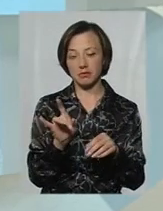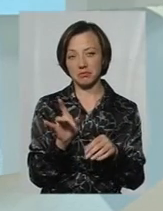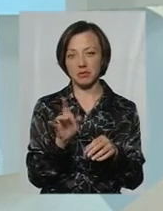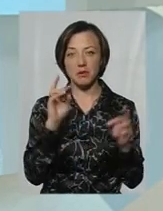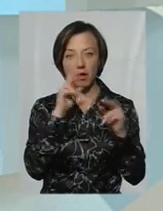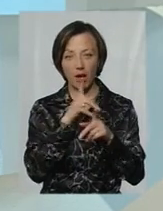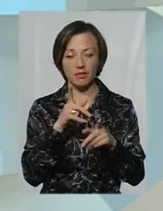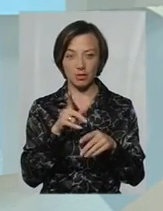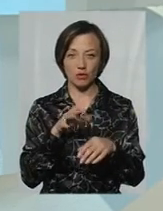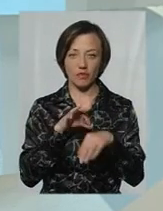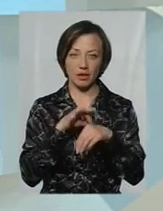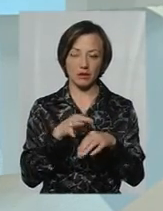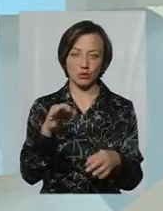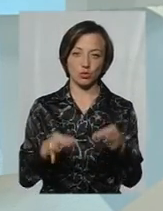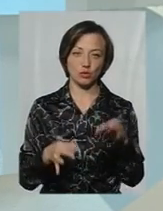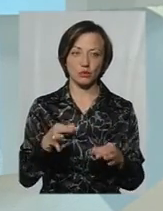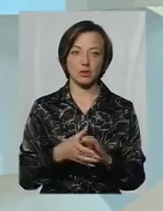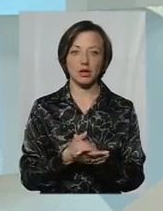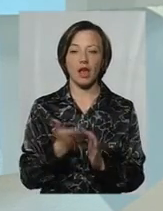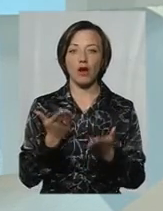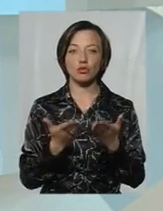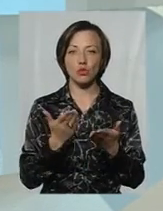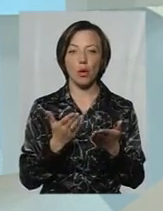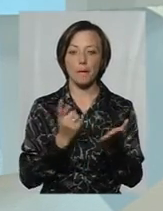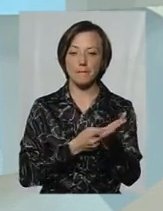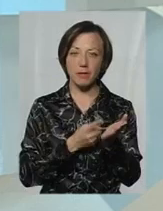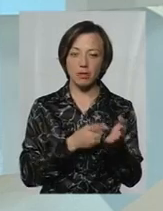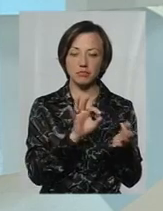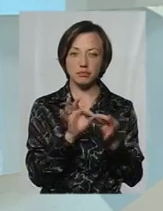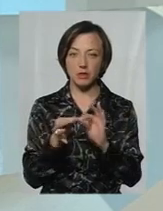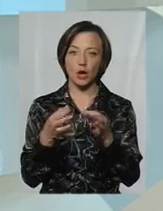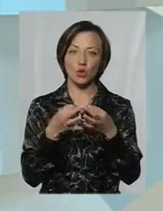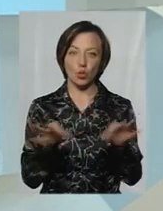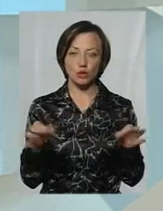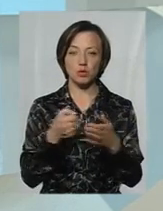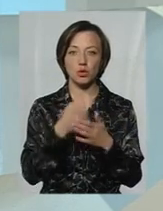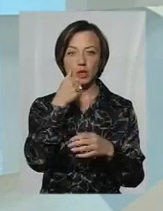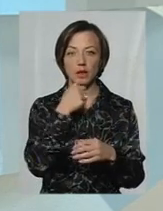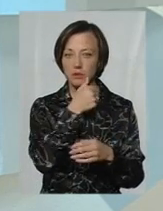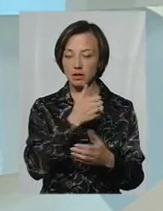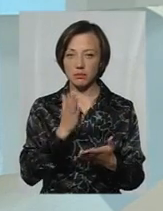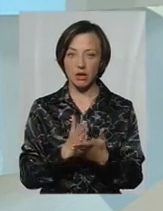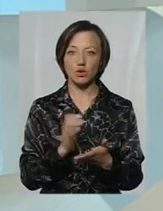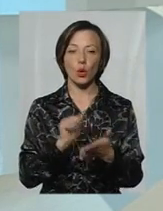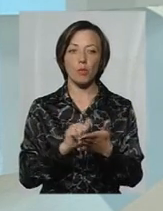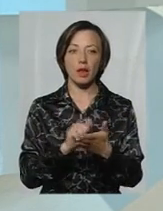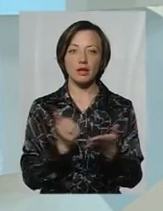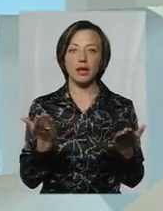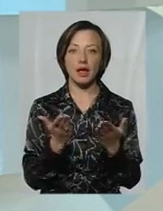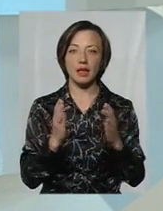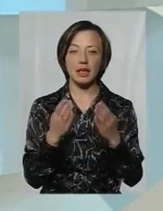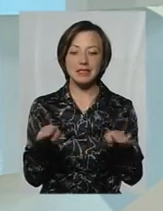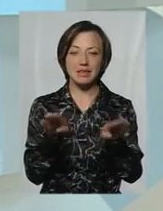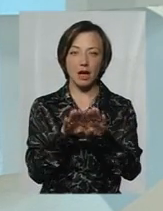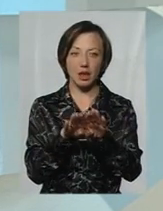доступ, якщо будуть певні такі підстави обґрунтовані, доступ і до таємниці, до тих документів, які є